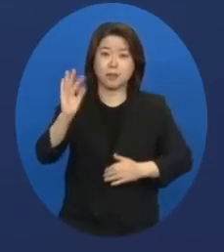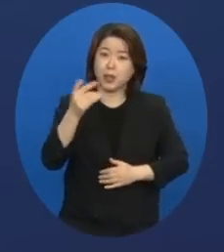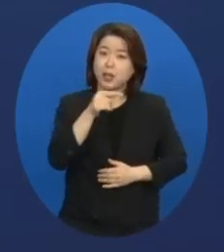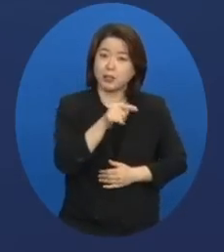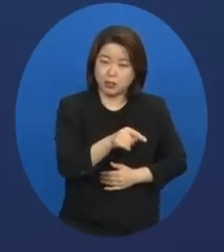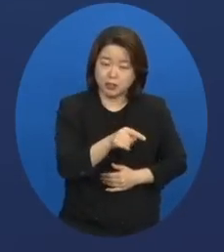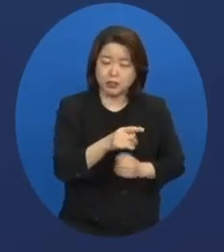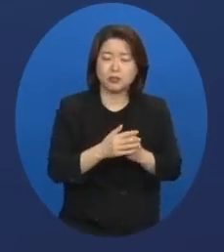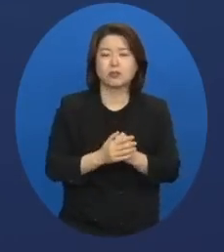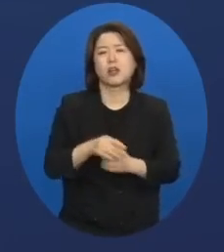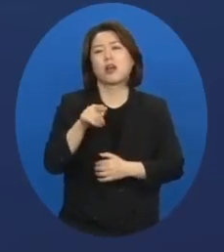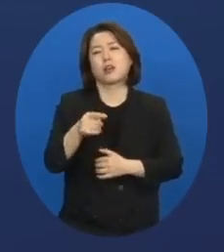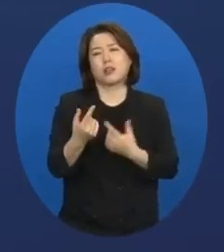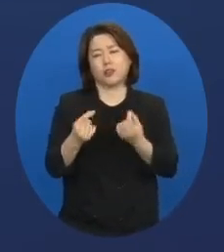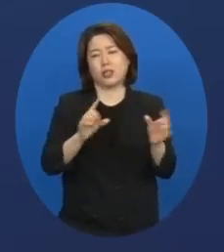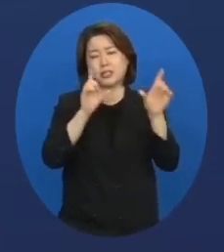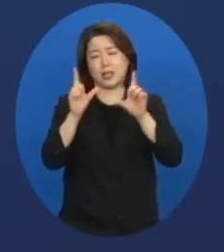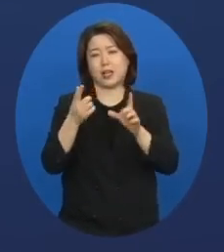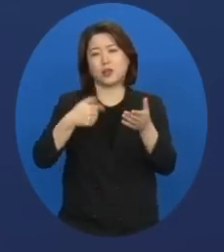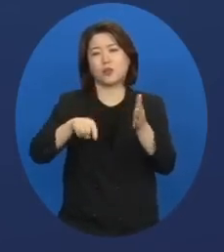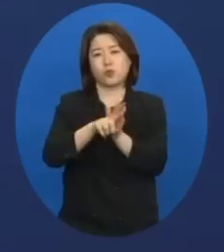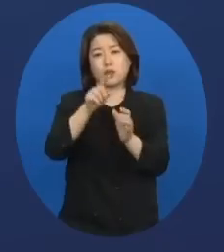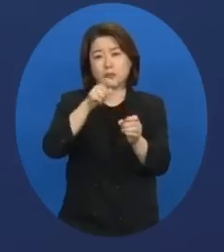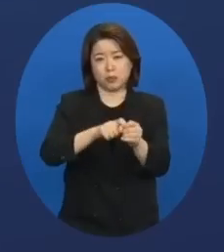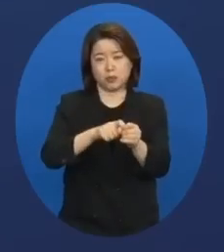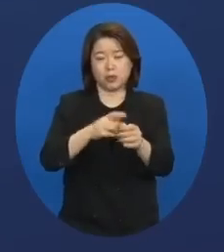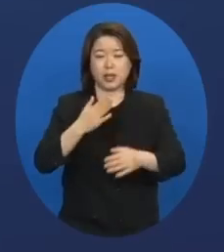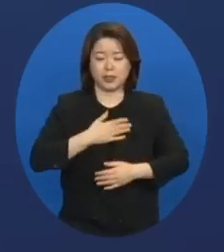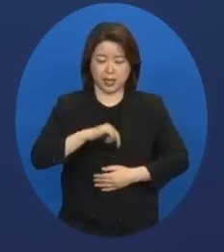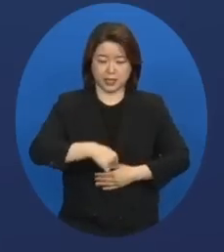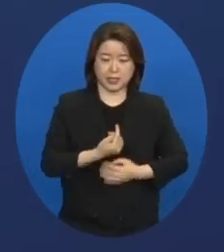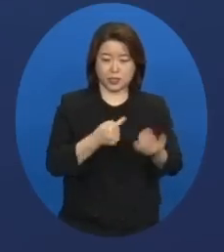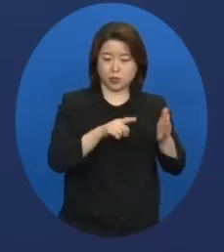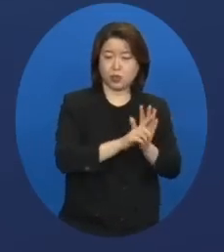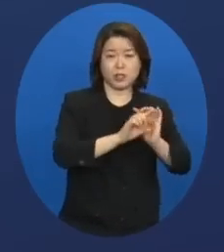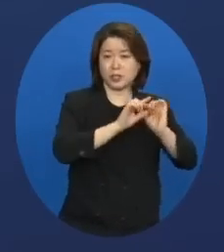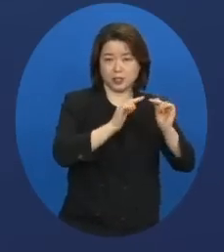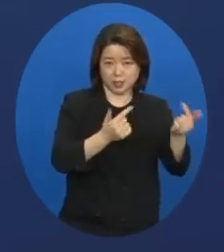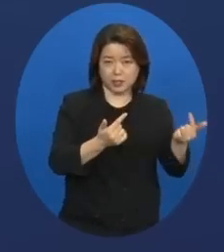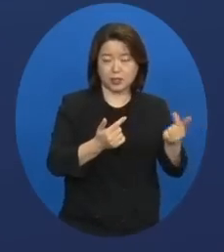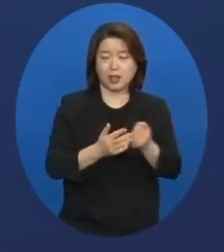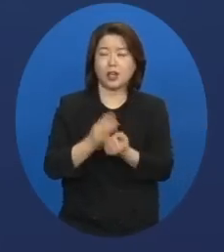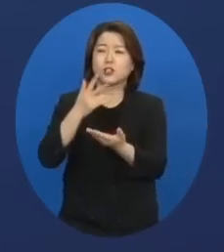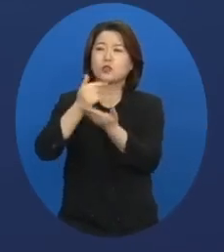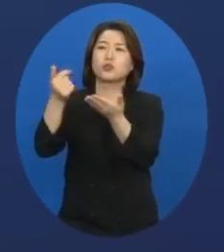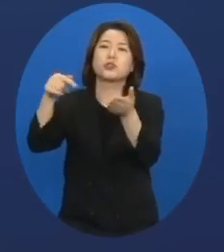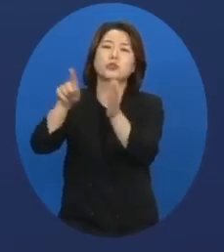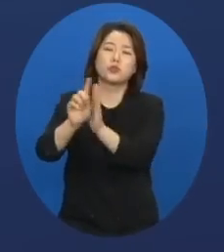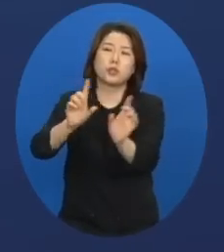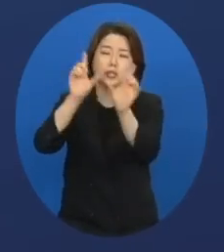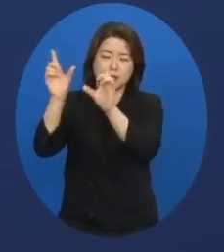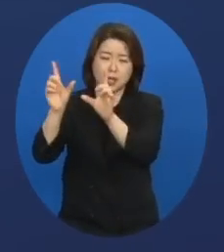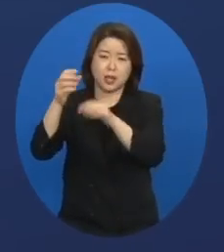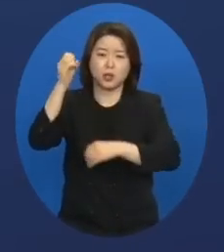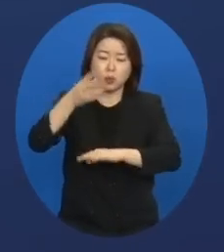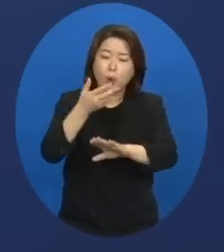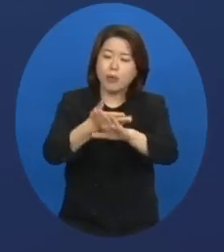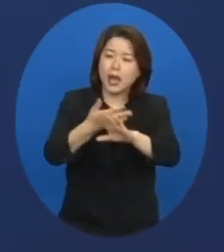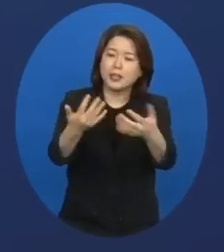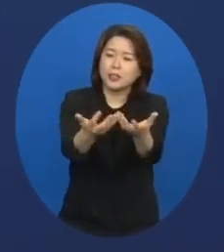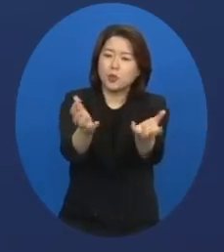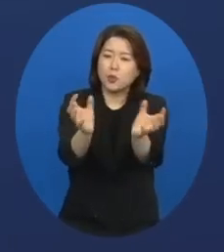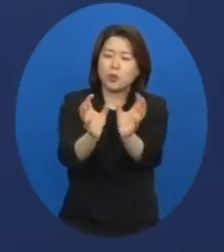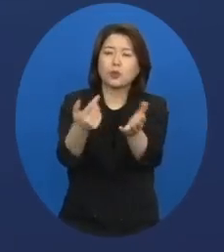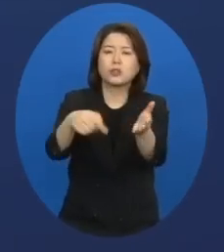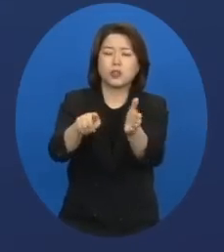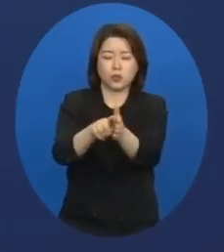그렇게 살게 하기 위해서 그렇습니다. 자신을 위해 살지 않고 주님을 위해서, 공동체를 위해서,